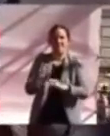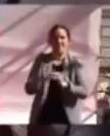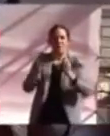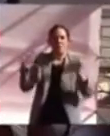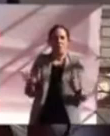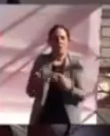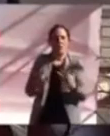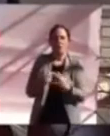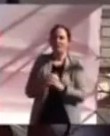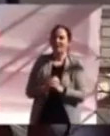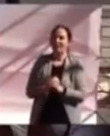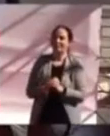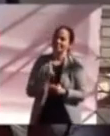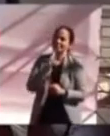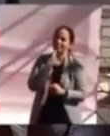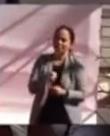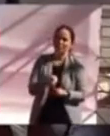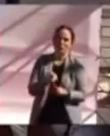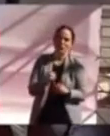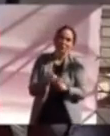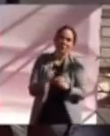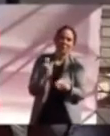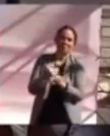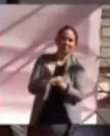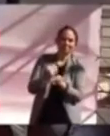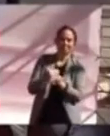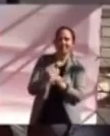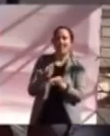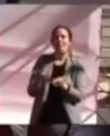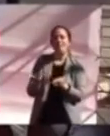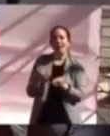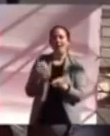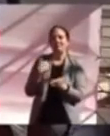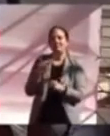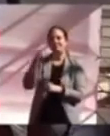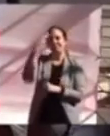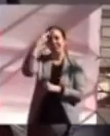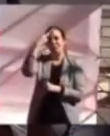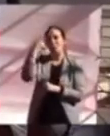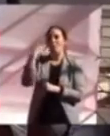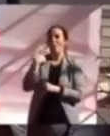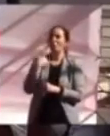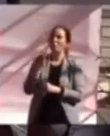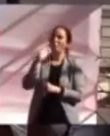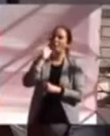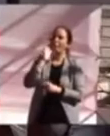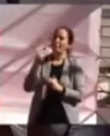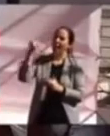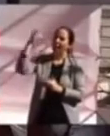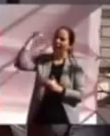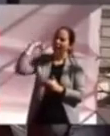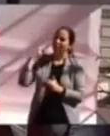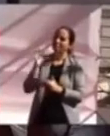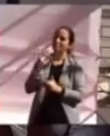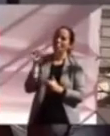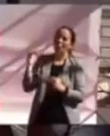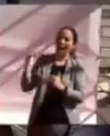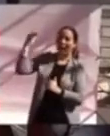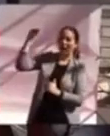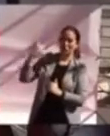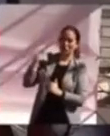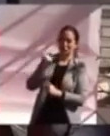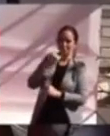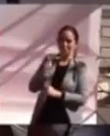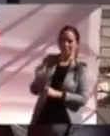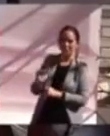da una determinata tradizione ricordo che mio padre quelli che erano più impegnati di me quando uno si lamentava ma non